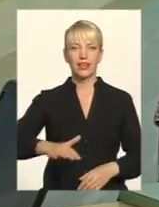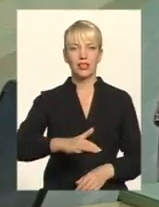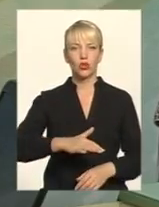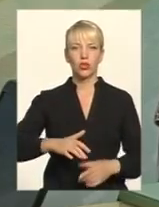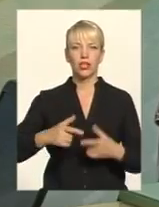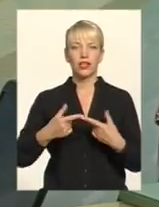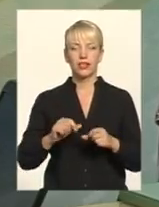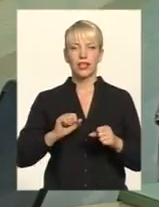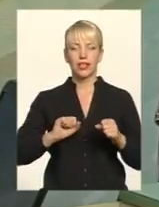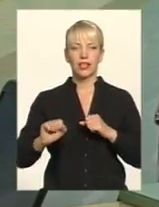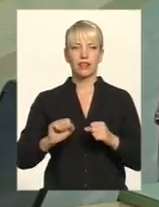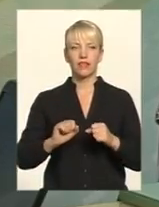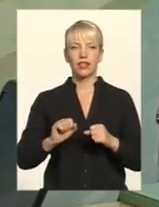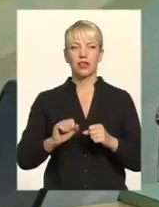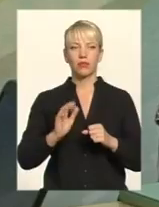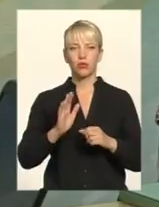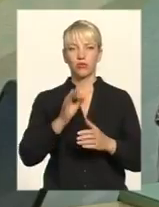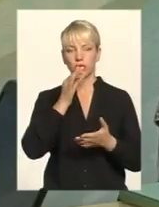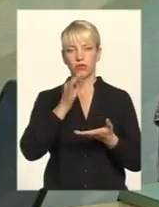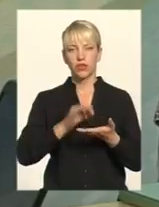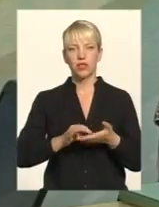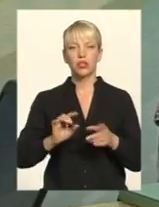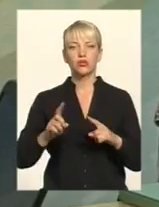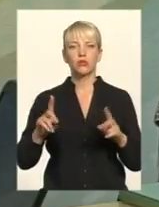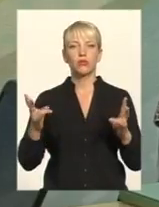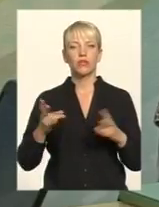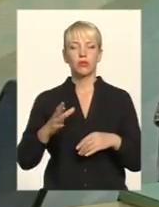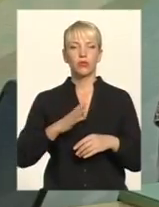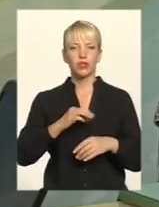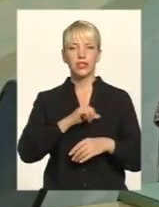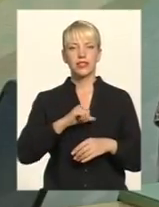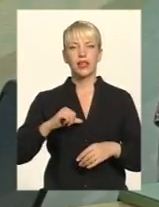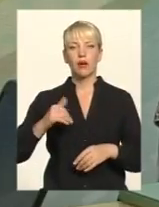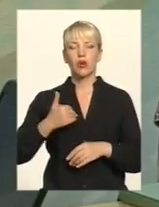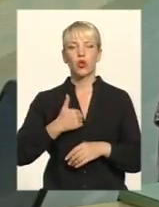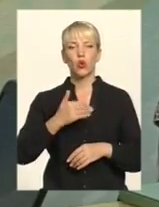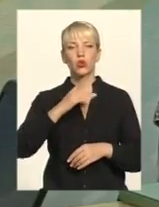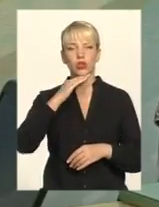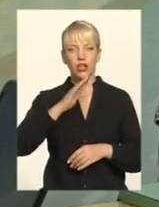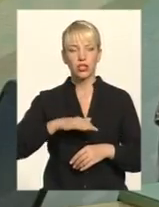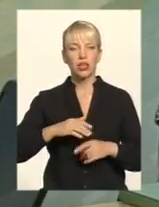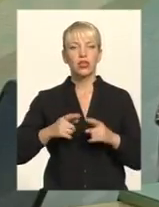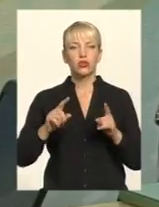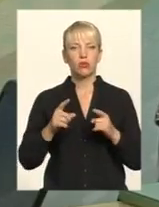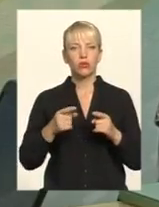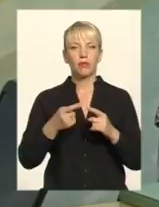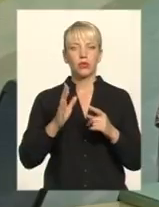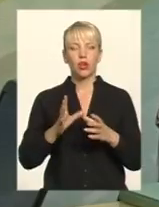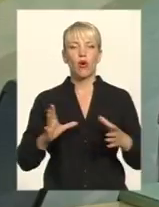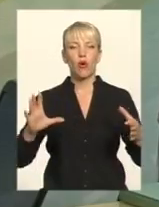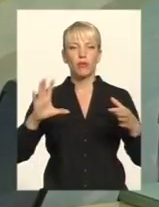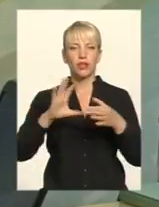які керівники будуть це. Чому мають бути самодостатніми? Коли об'єднається 20-15 сіл, Це не тільки надання